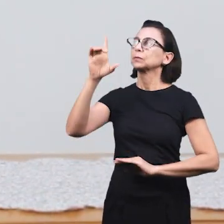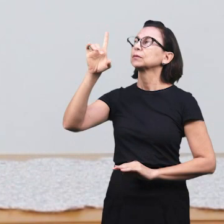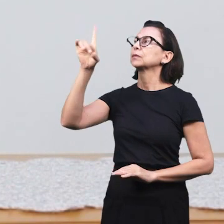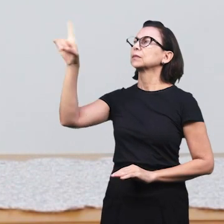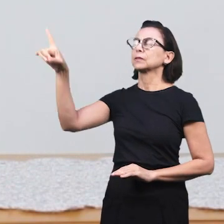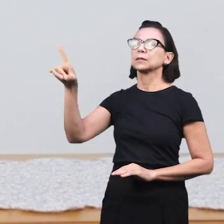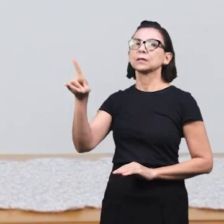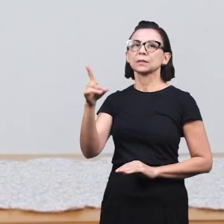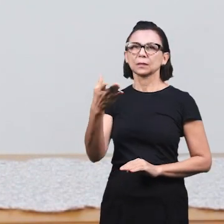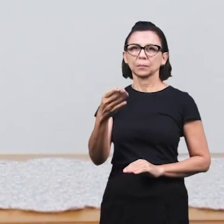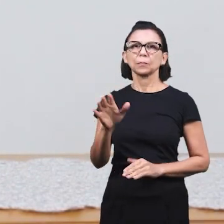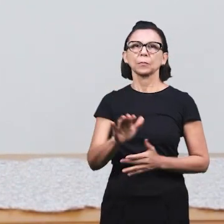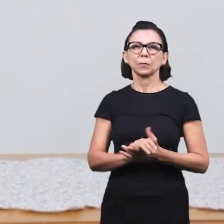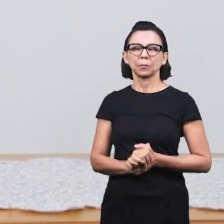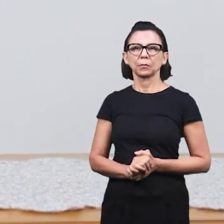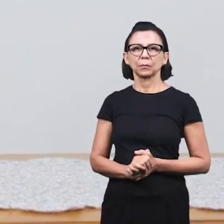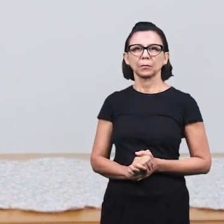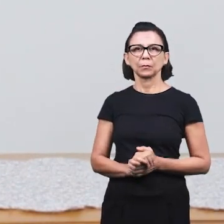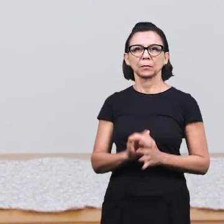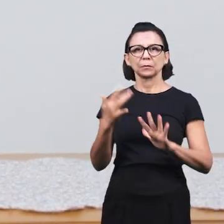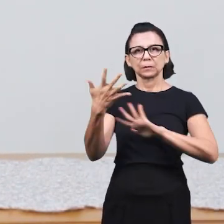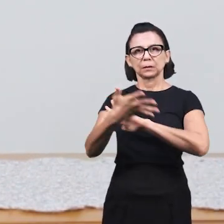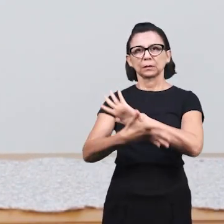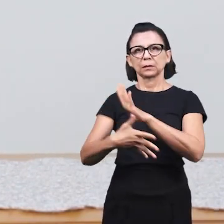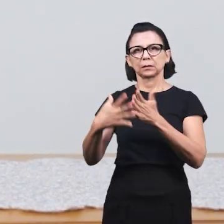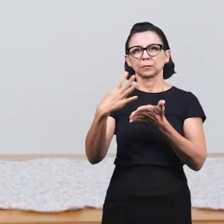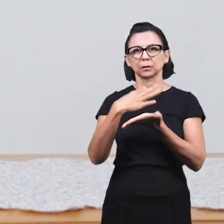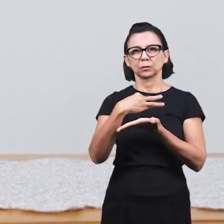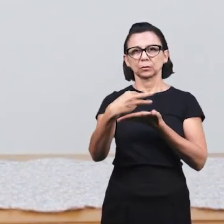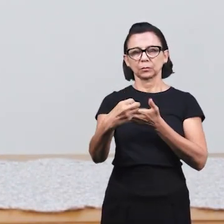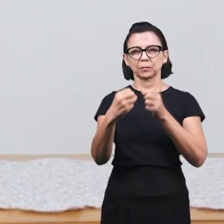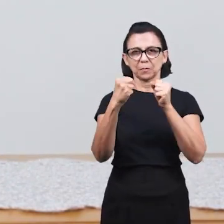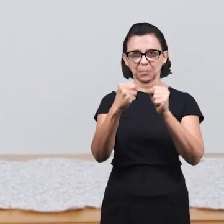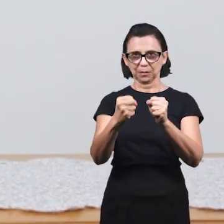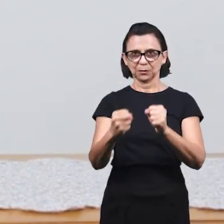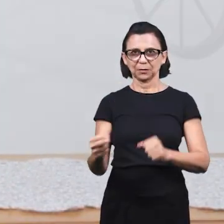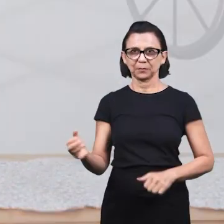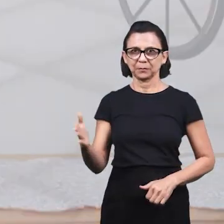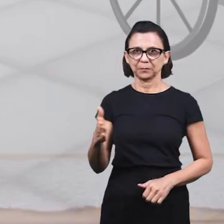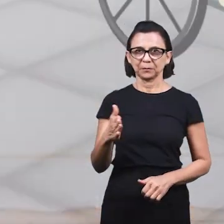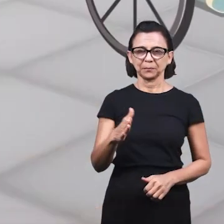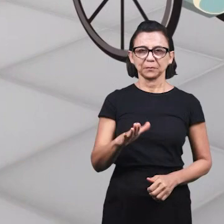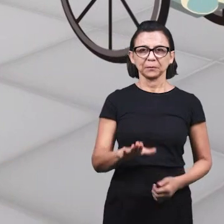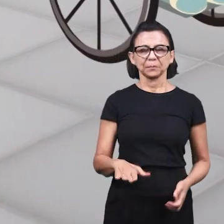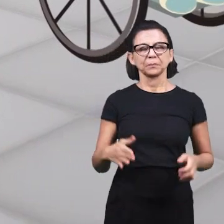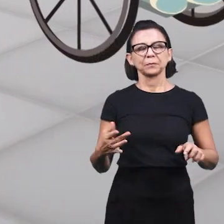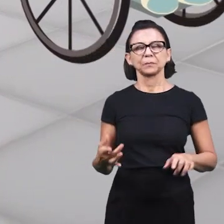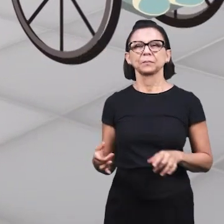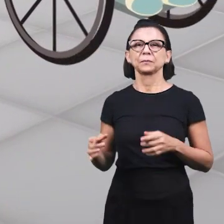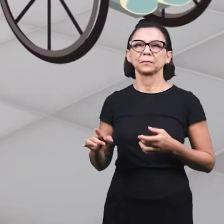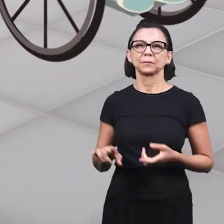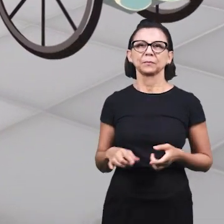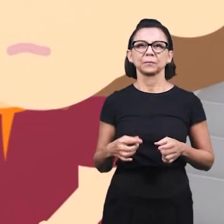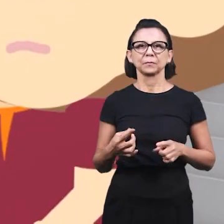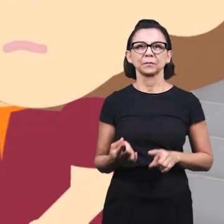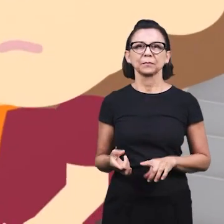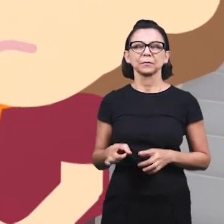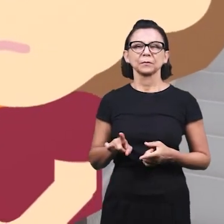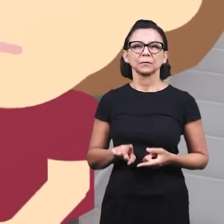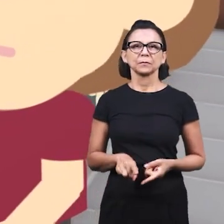поклоняться. Мы споем псалом ему. Вы можете сопровождать нас в поклонении этого